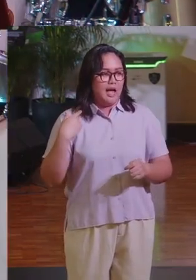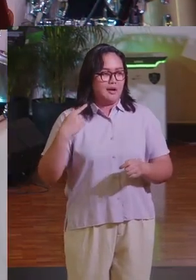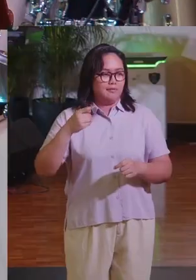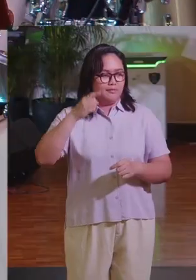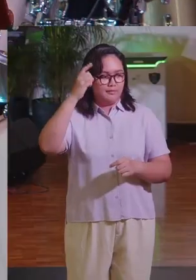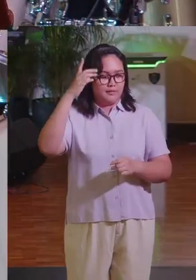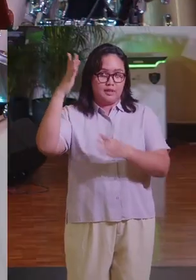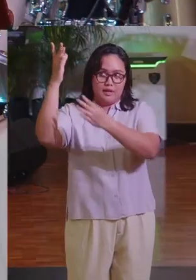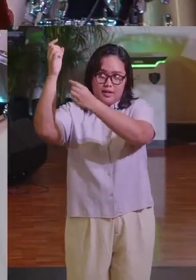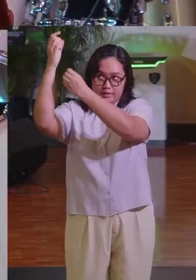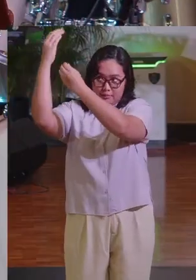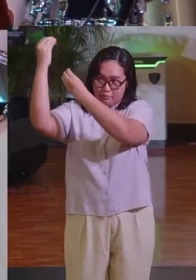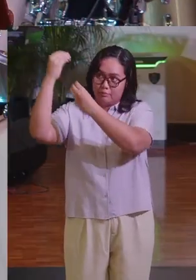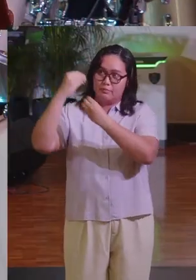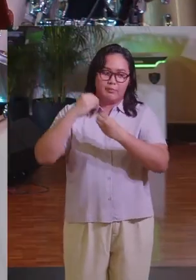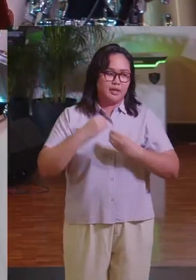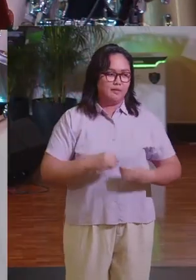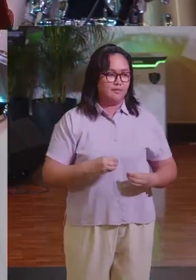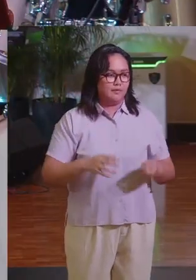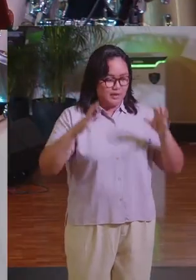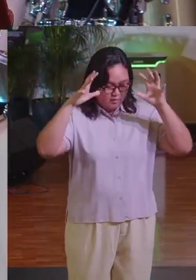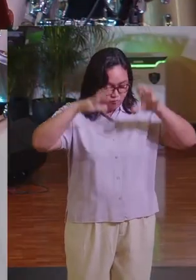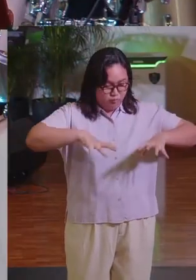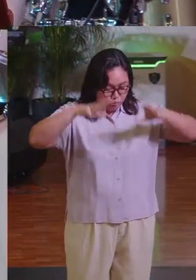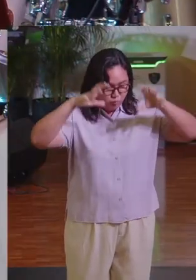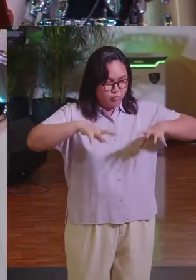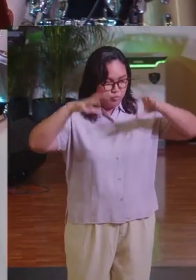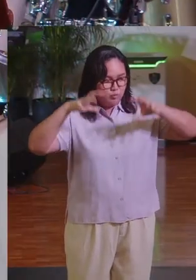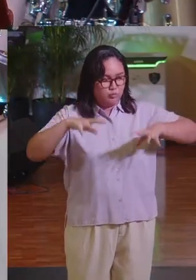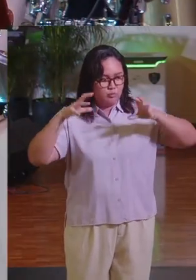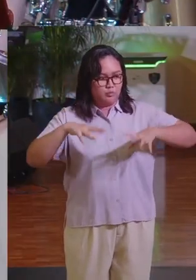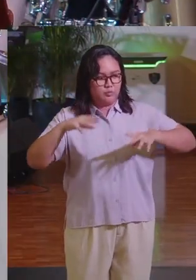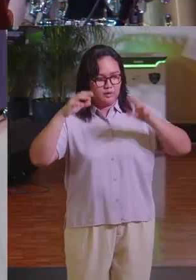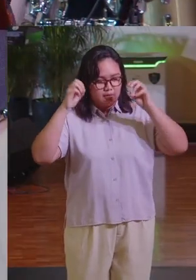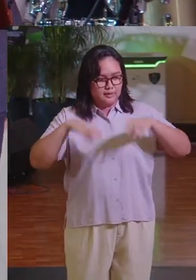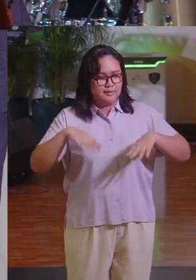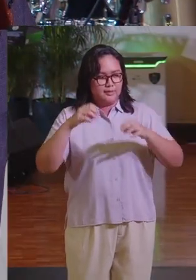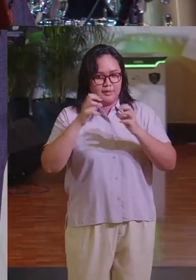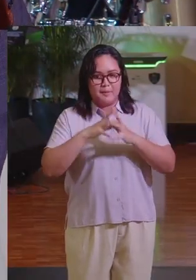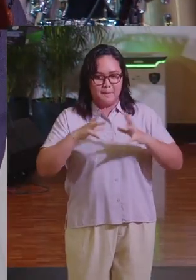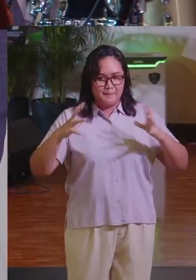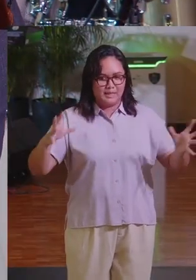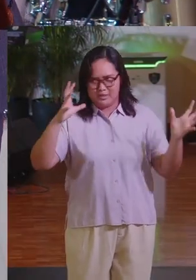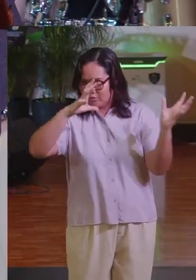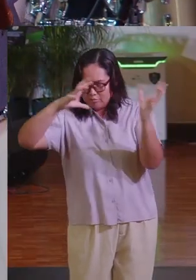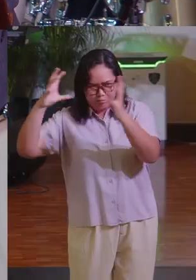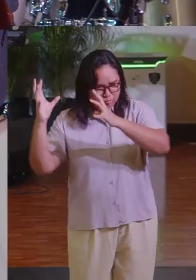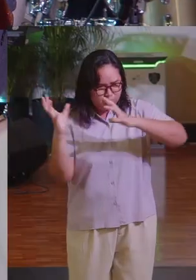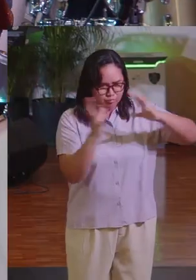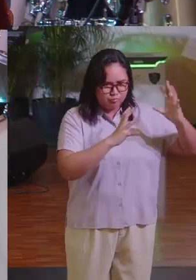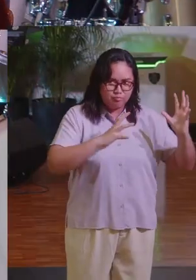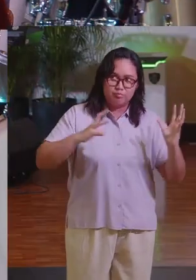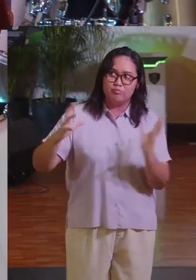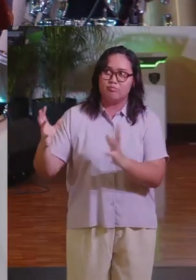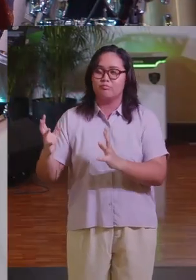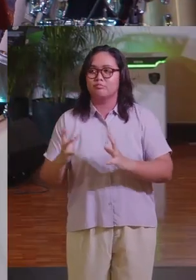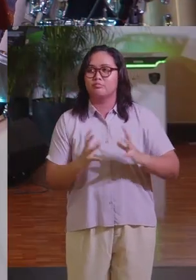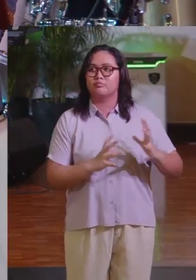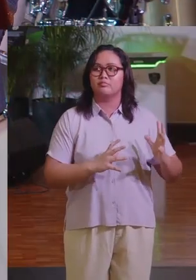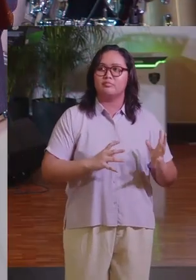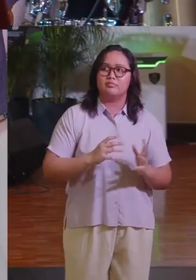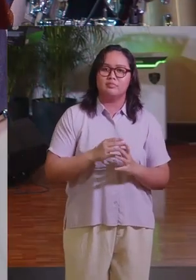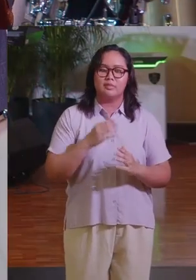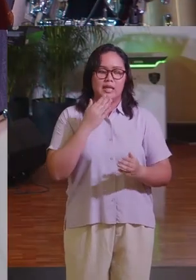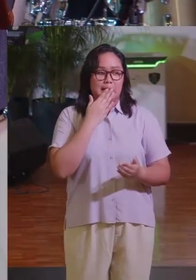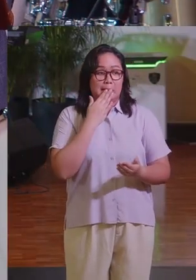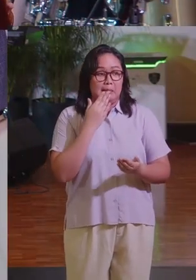ng ng unos, ng hangin na siyang nagdala ng malakas na unos. Ang kanya pong magandang